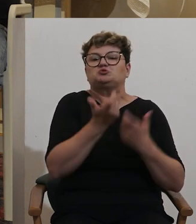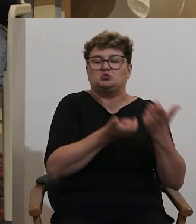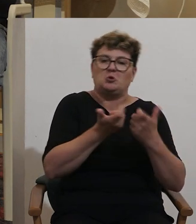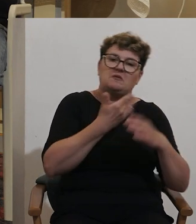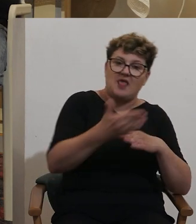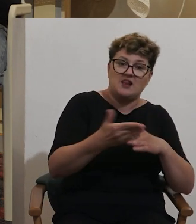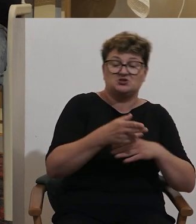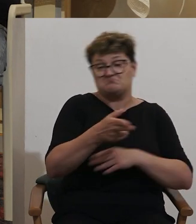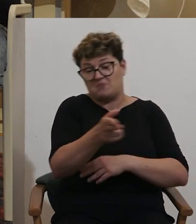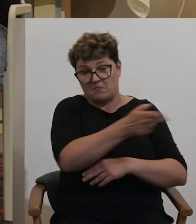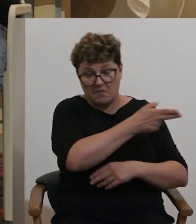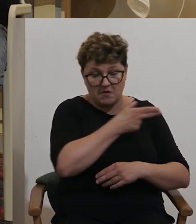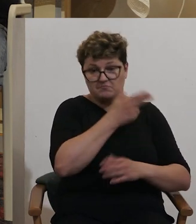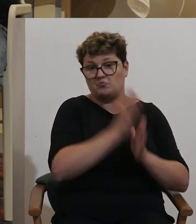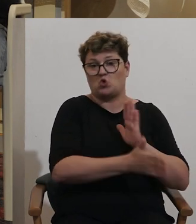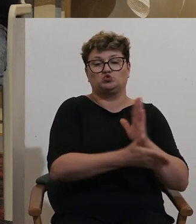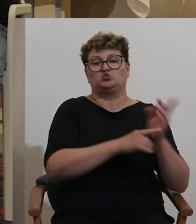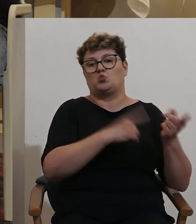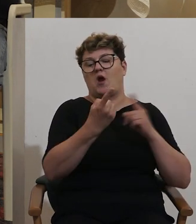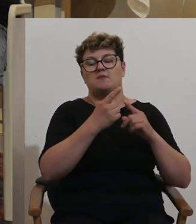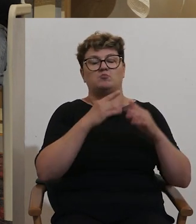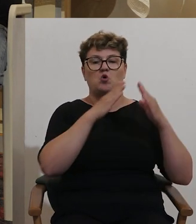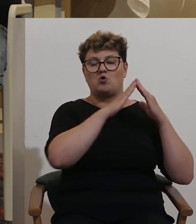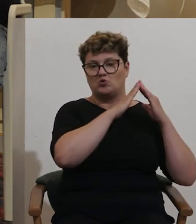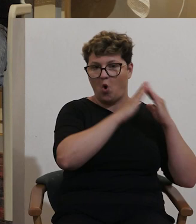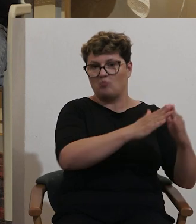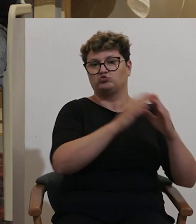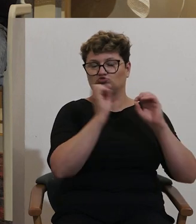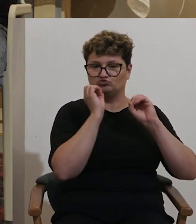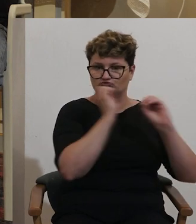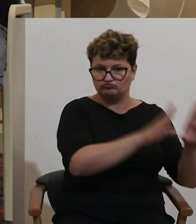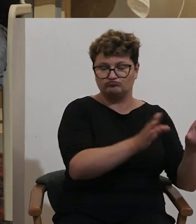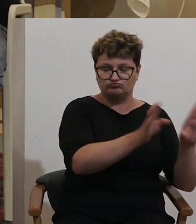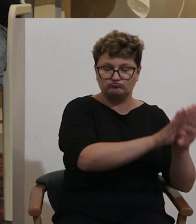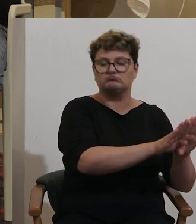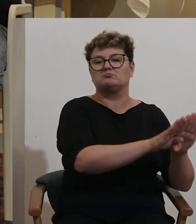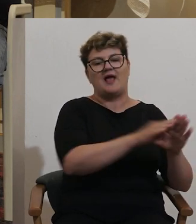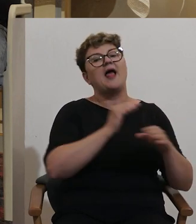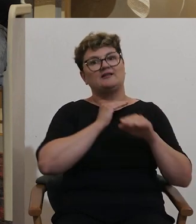po prostu nie rozstrzelać, czy nie zamknąć w obozie koncentracyjnym, ale na szczęście